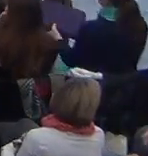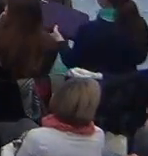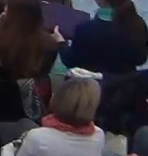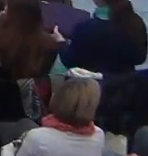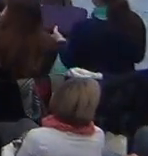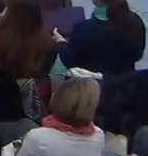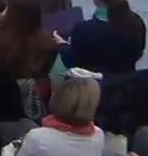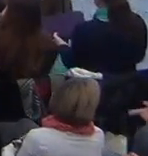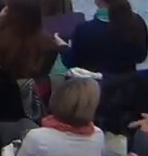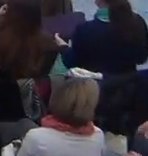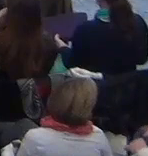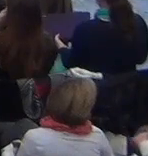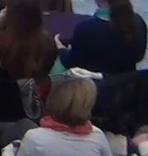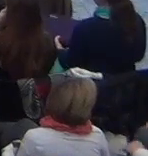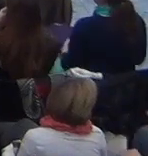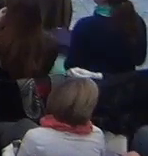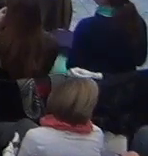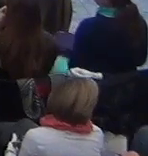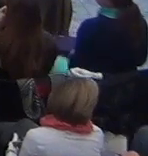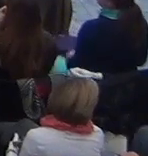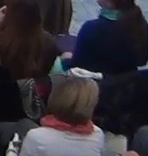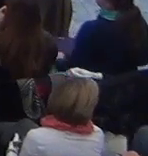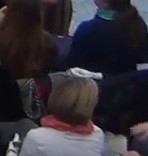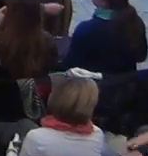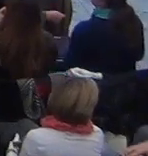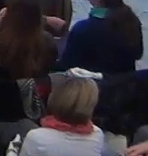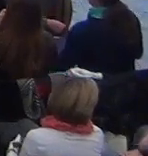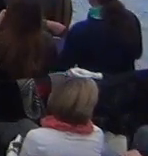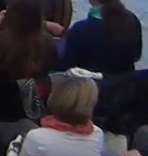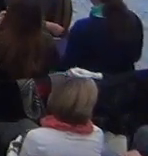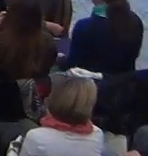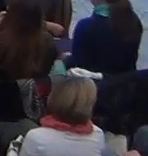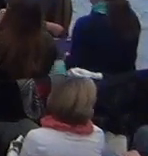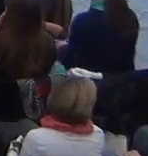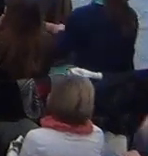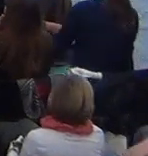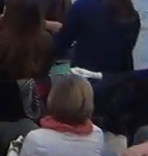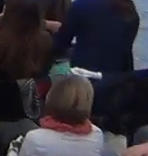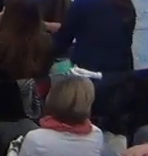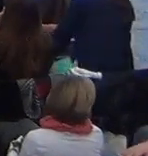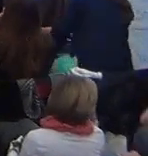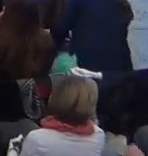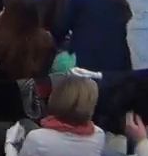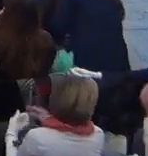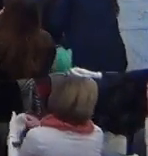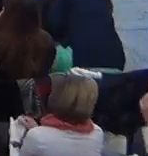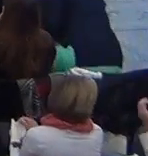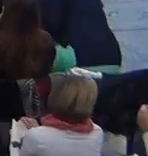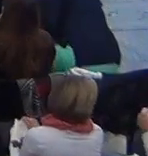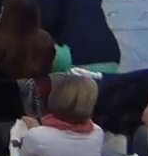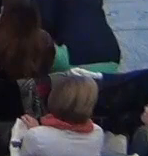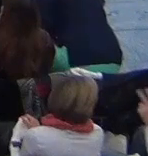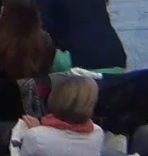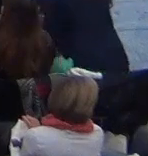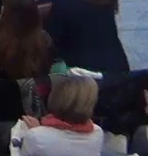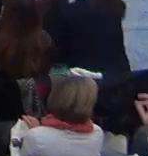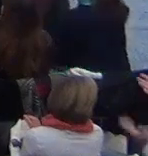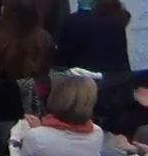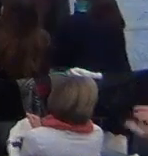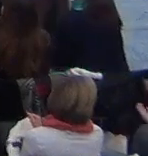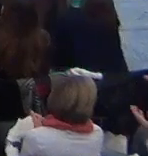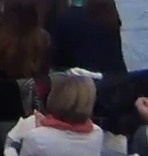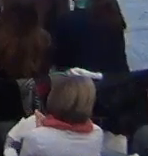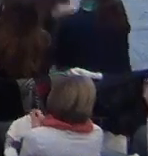Auf diese Stimmzettel müsstet ihr dann jetzt natürlich die Namen schreiben, damit ihr auch differenziert abstimmen